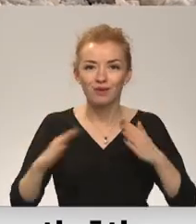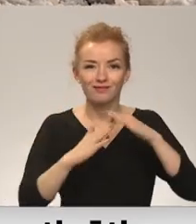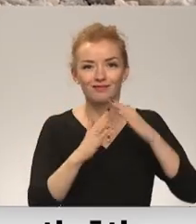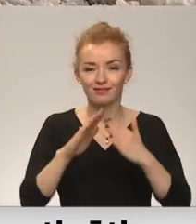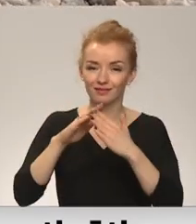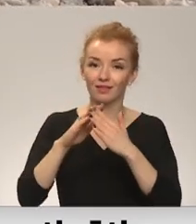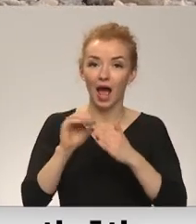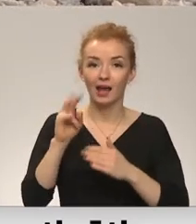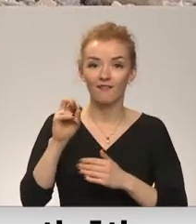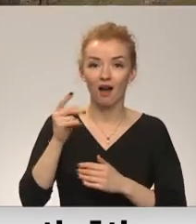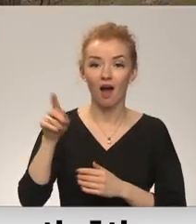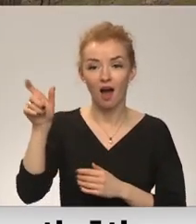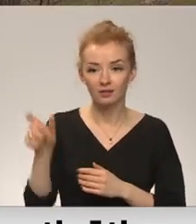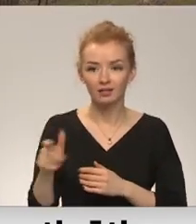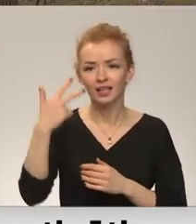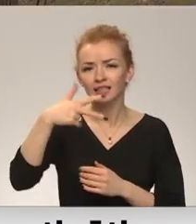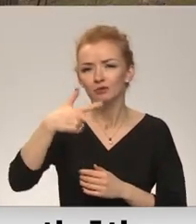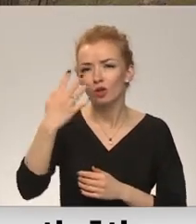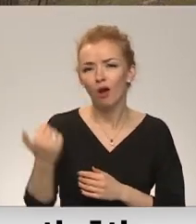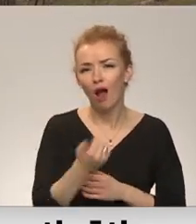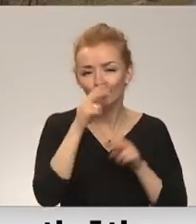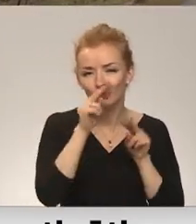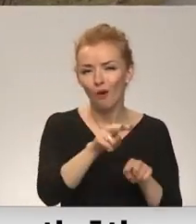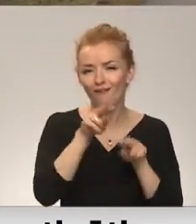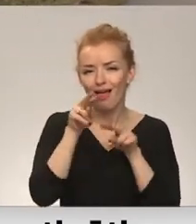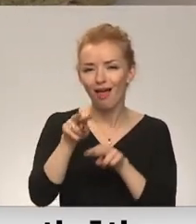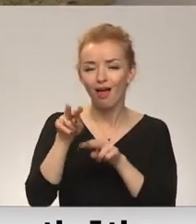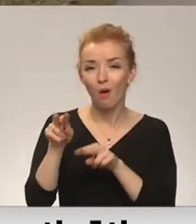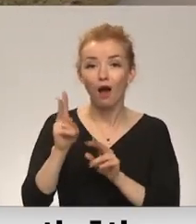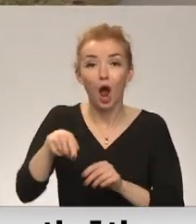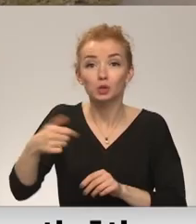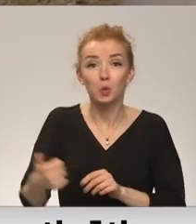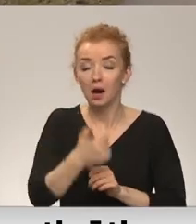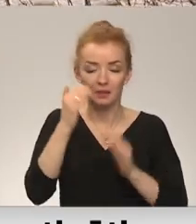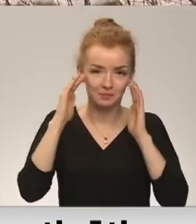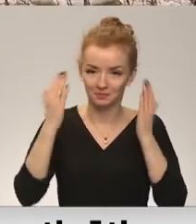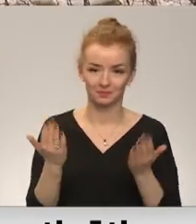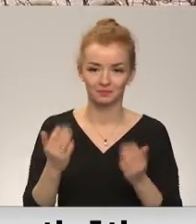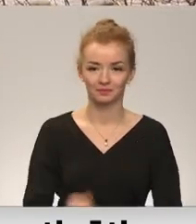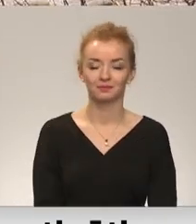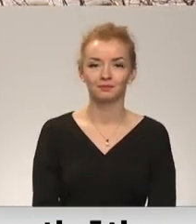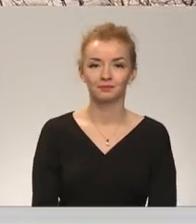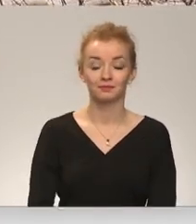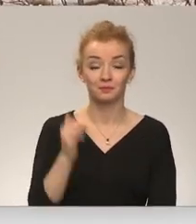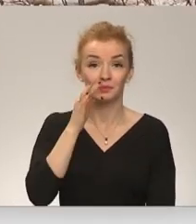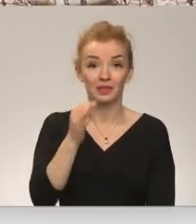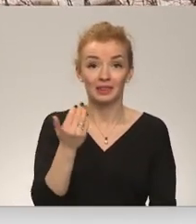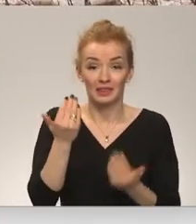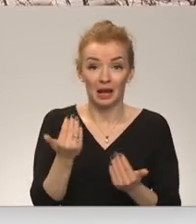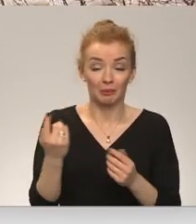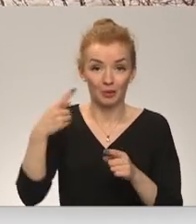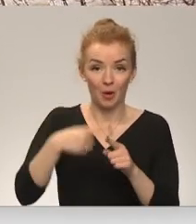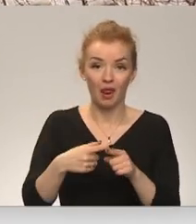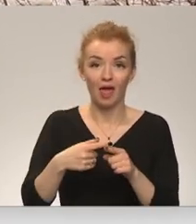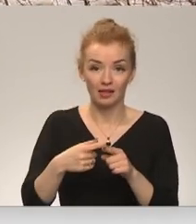Aivars savus novērojums veic jau 34 gadus. Kā būs šogad, vēl nevarot prognozēt. Šogad bija tikai pirmo reizi, pa daudziem